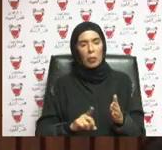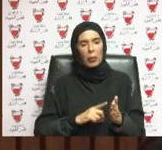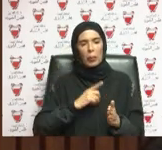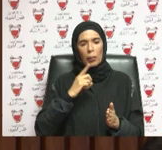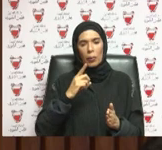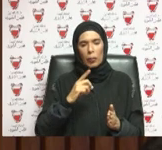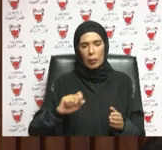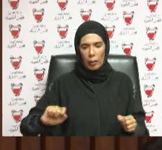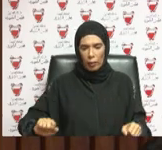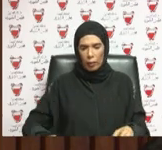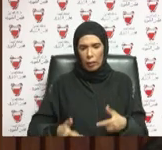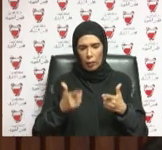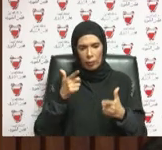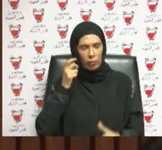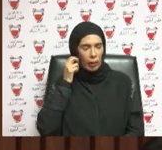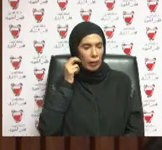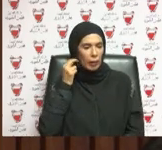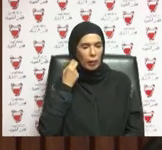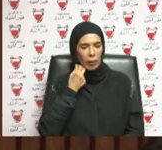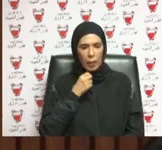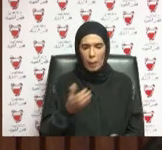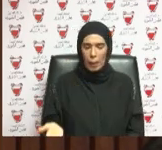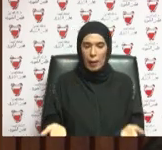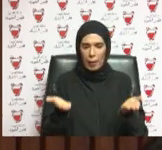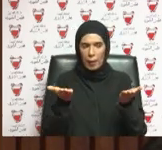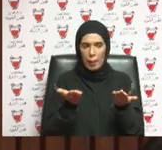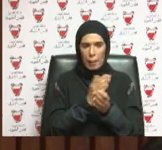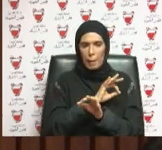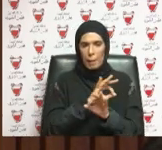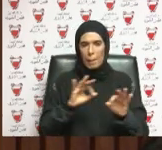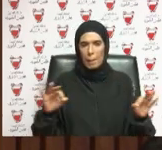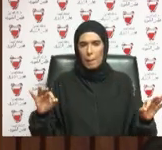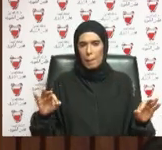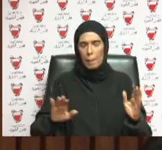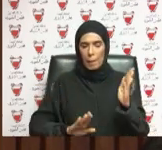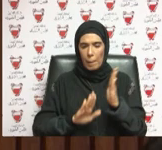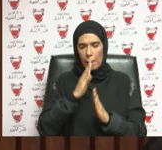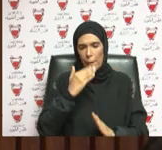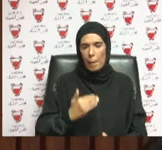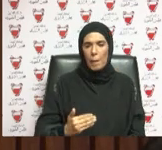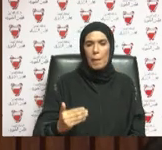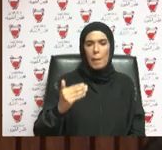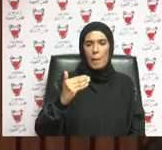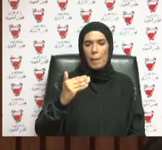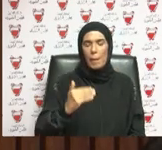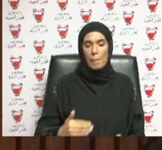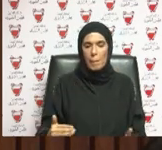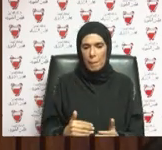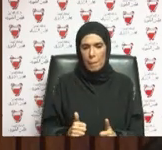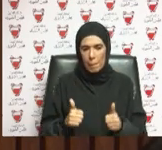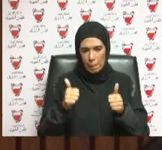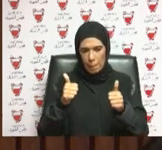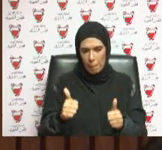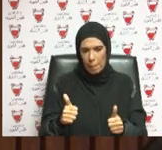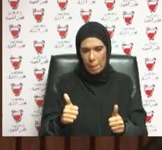عن الفخر والاعتزاز بالنهضة الشاملة والتنمية المستدامة التي تحققت بفضل